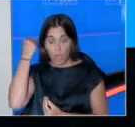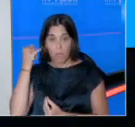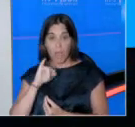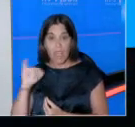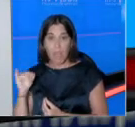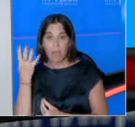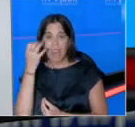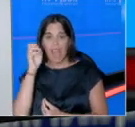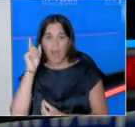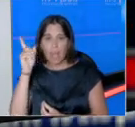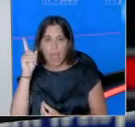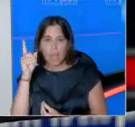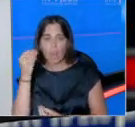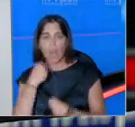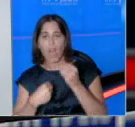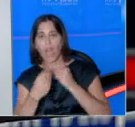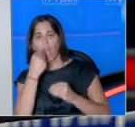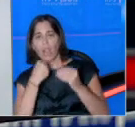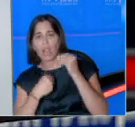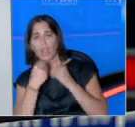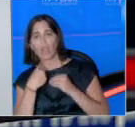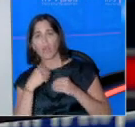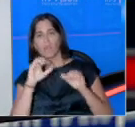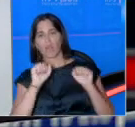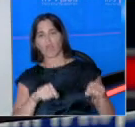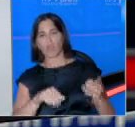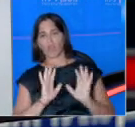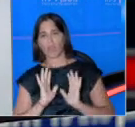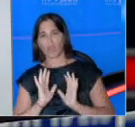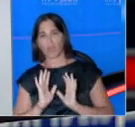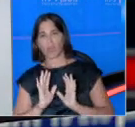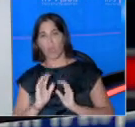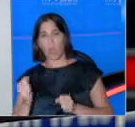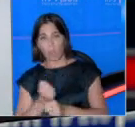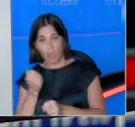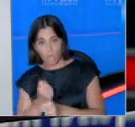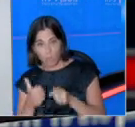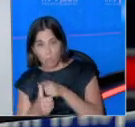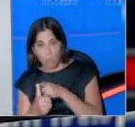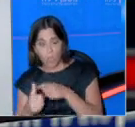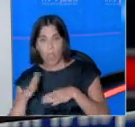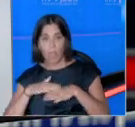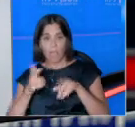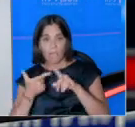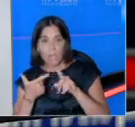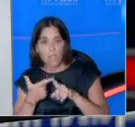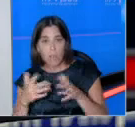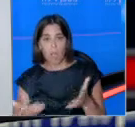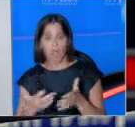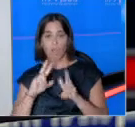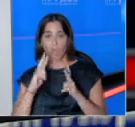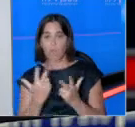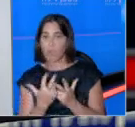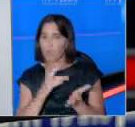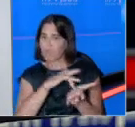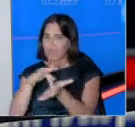שהימין 40 שנה ניזון מעטיני השלטון. במשרות, תפקידים, בחברות ציבוריות,